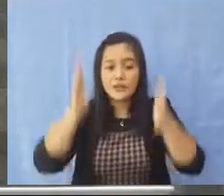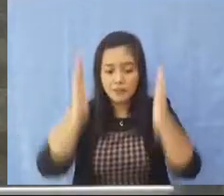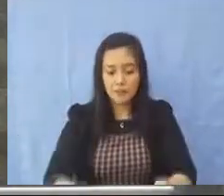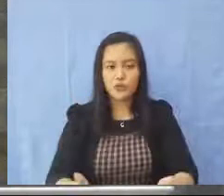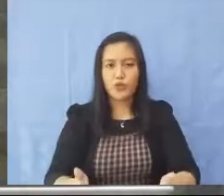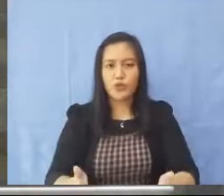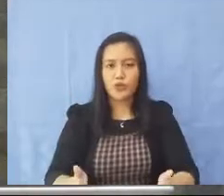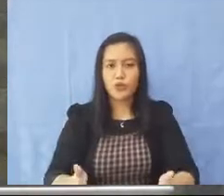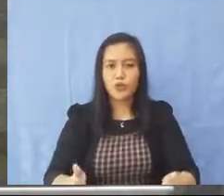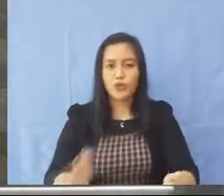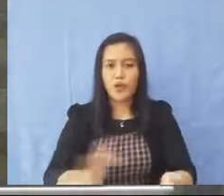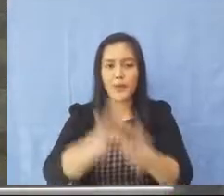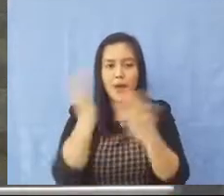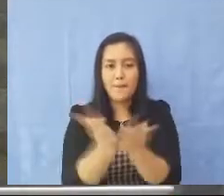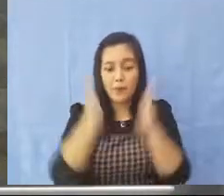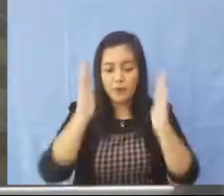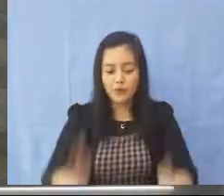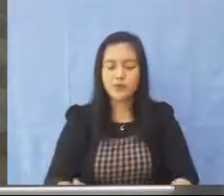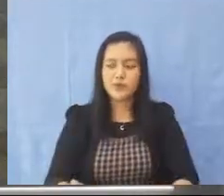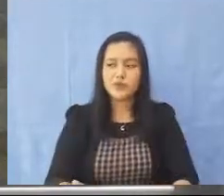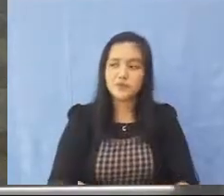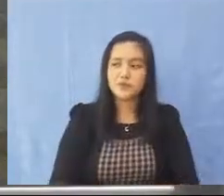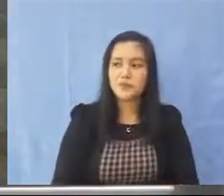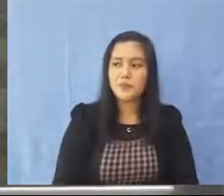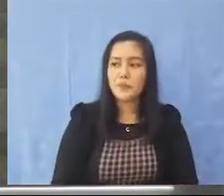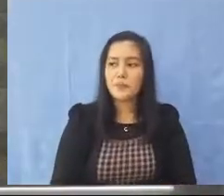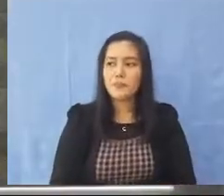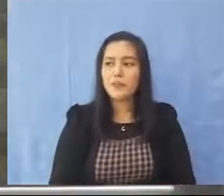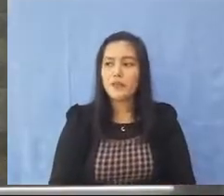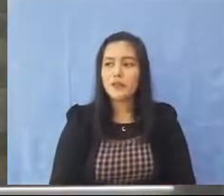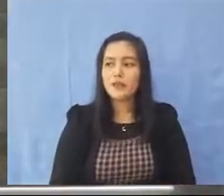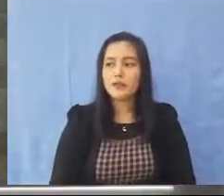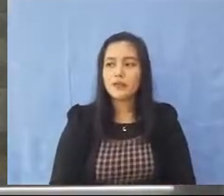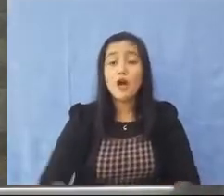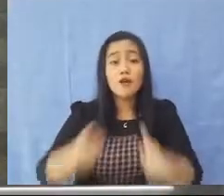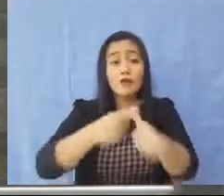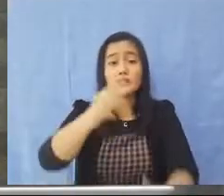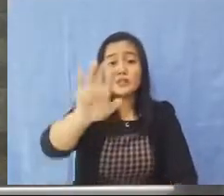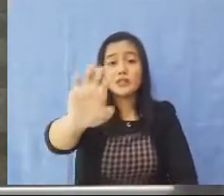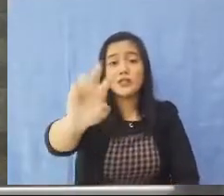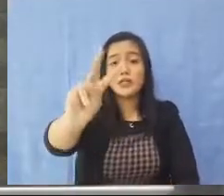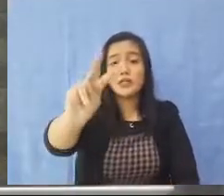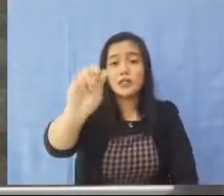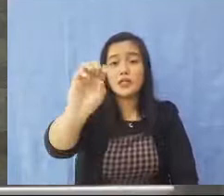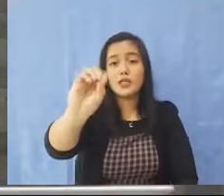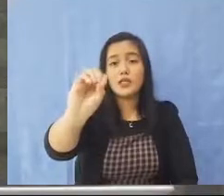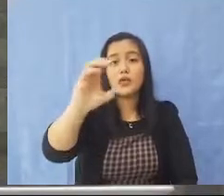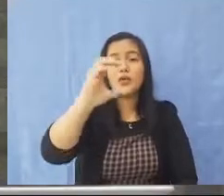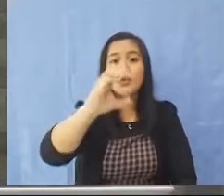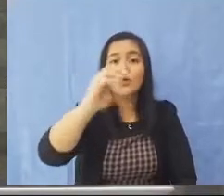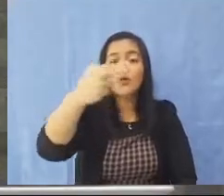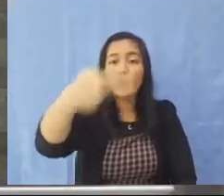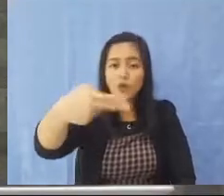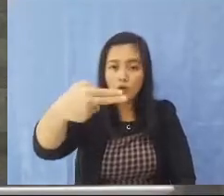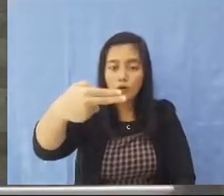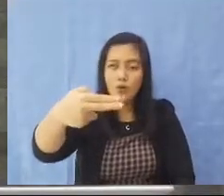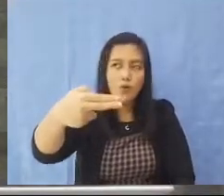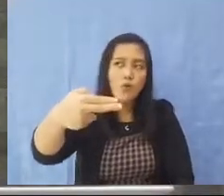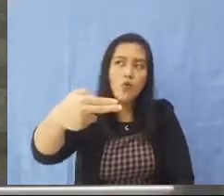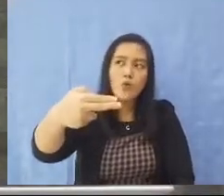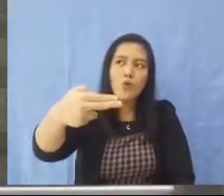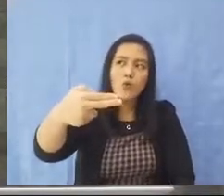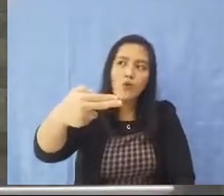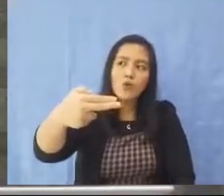spiritual characters in the Book of Genesis si Enoch? Because kung babasahin niyo po yung verse na nagbabanggit kay